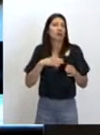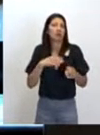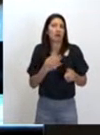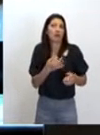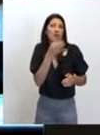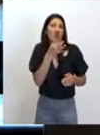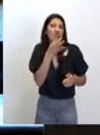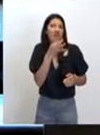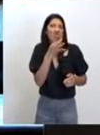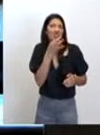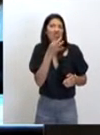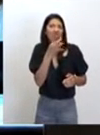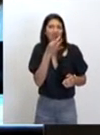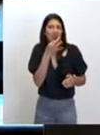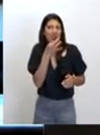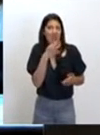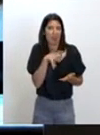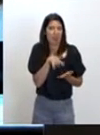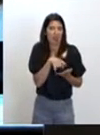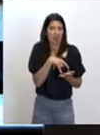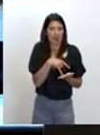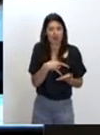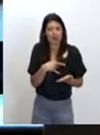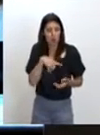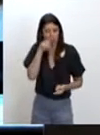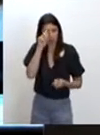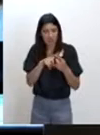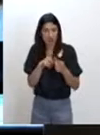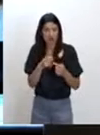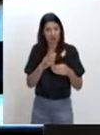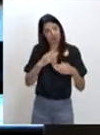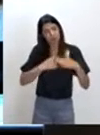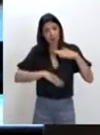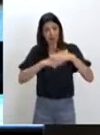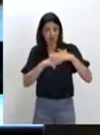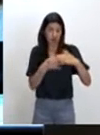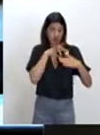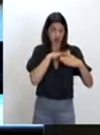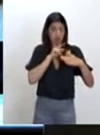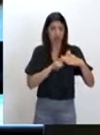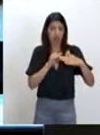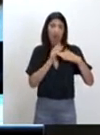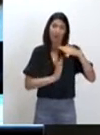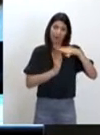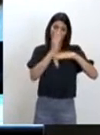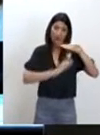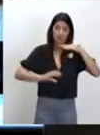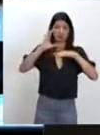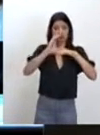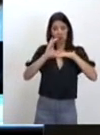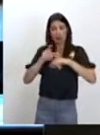activité au bénéfice des plus fragiles et dont on estime qu'elle ne doit pas être